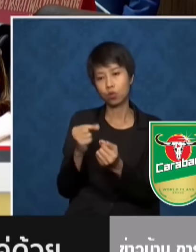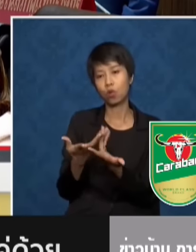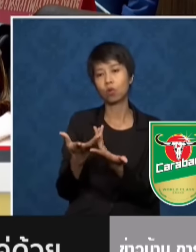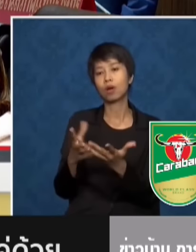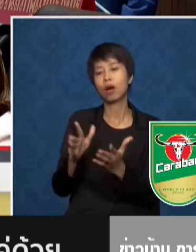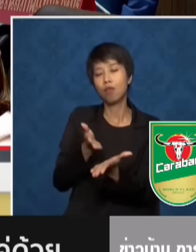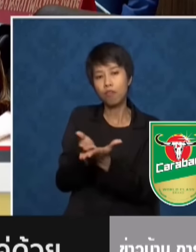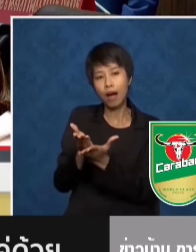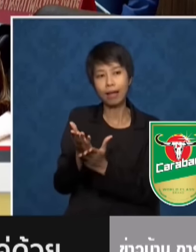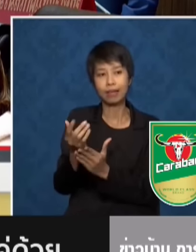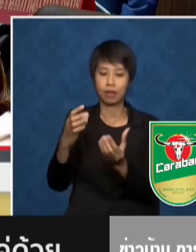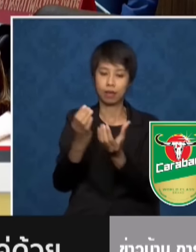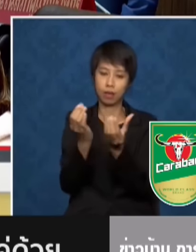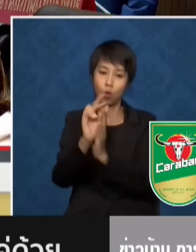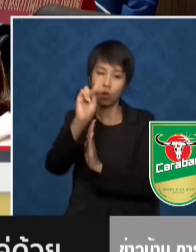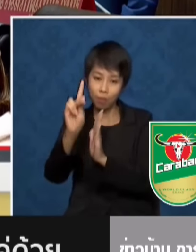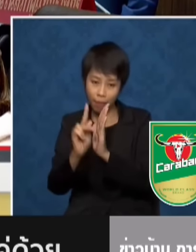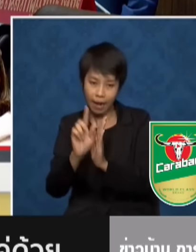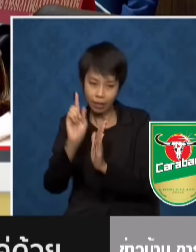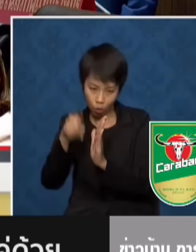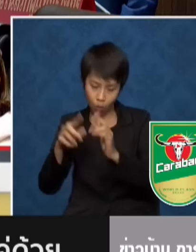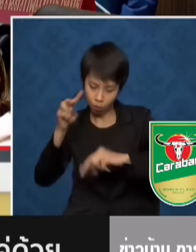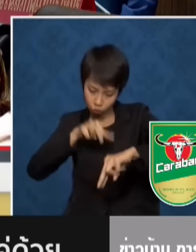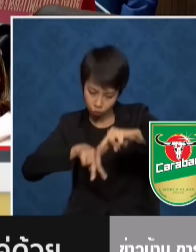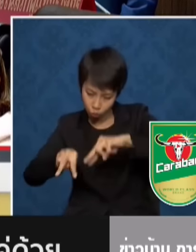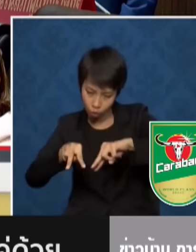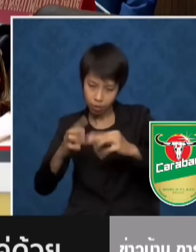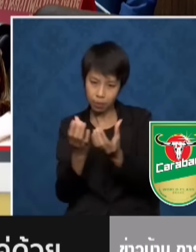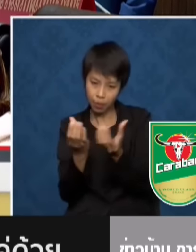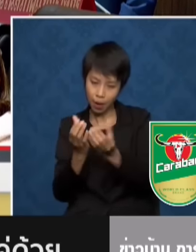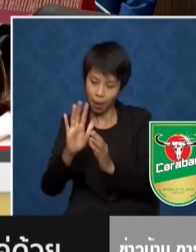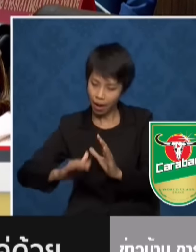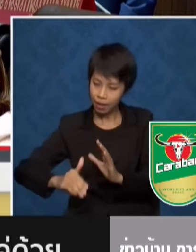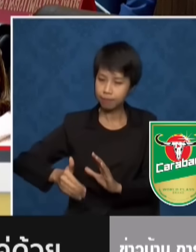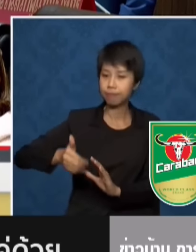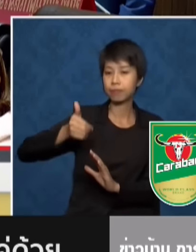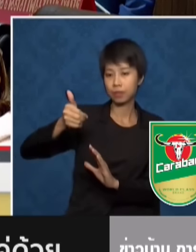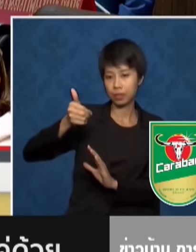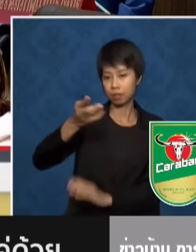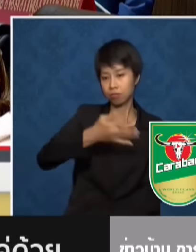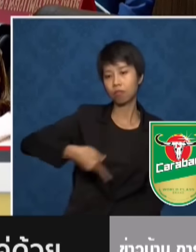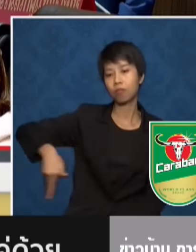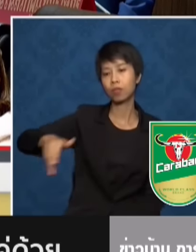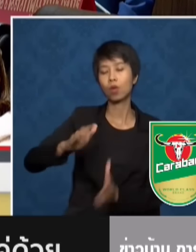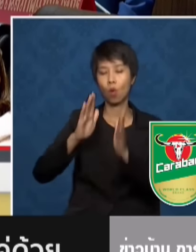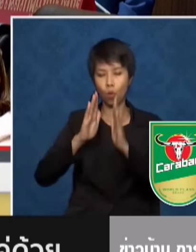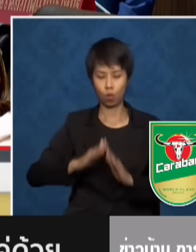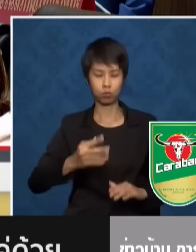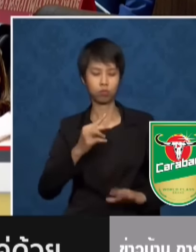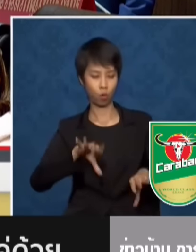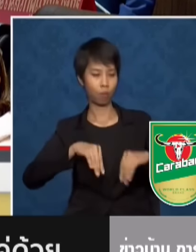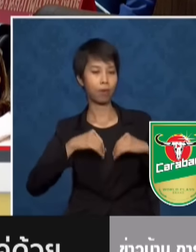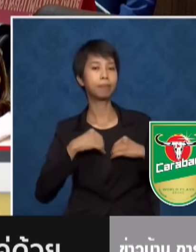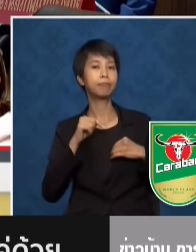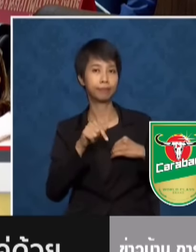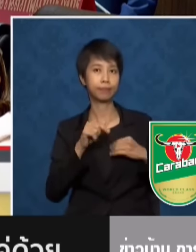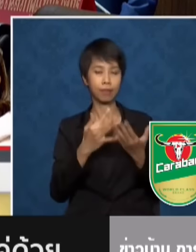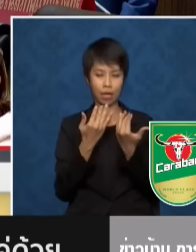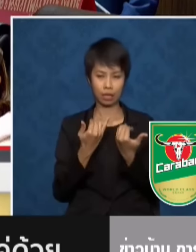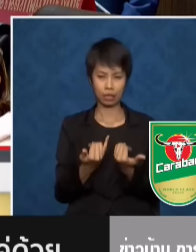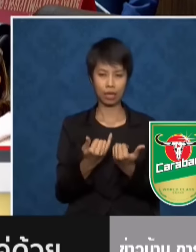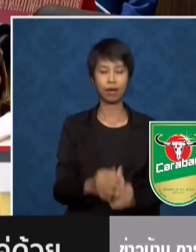ไม่สามารถไว้วางใจได้กระบวนการยุติธรรมถูกเซาะกร่อนบ่อนทำลายนี่แกย้อนคำเลยนะเน ี่ ย ใช้คำเลยน